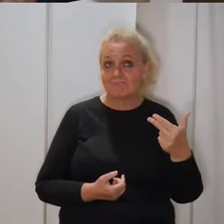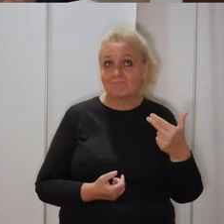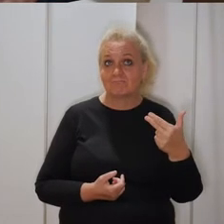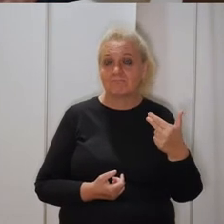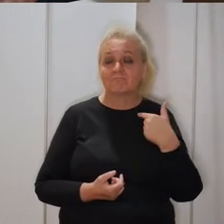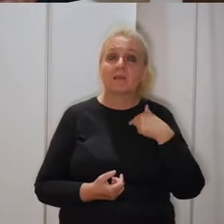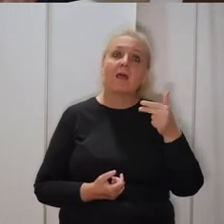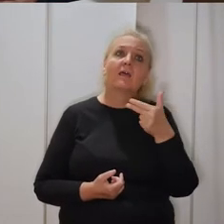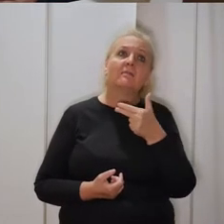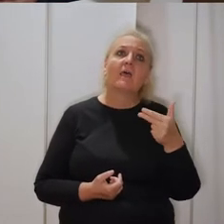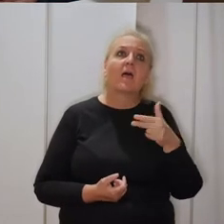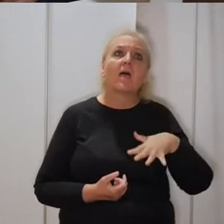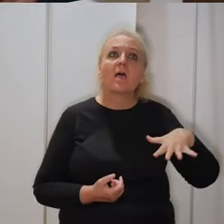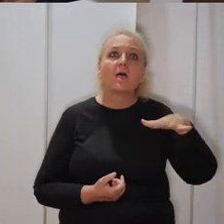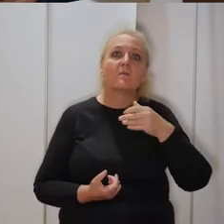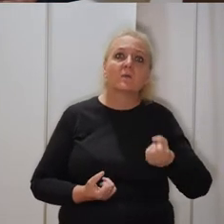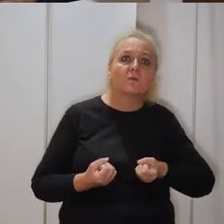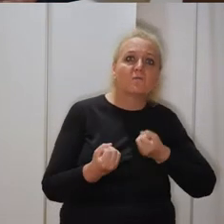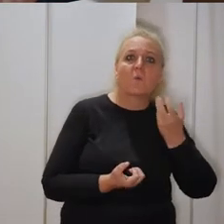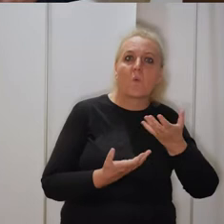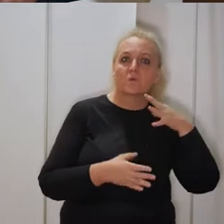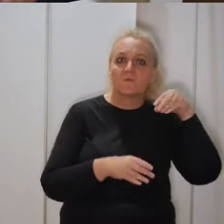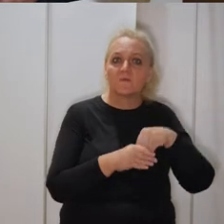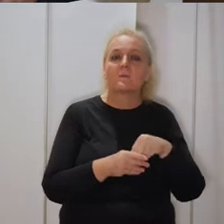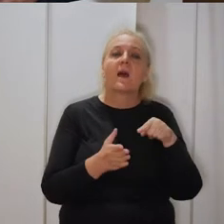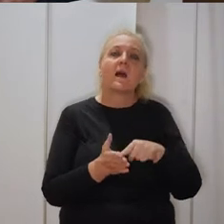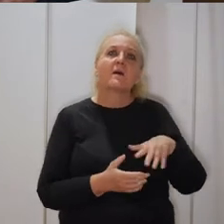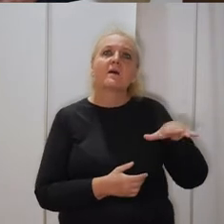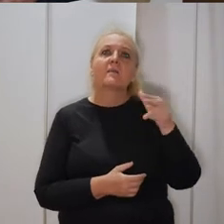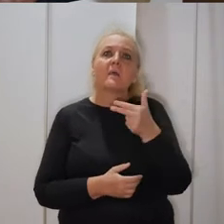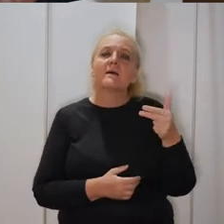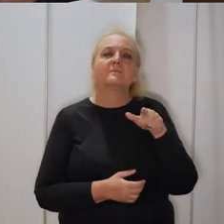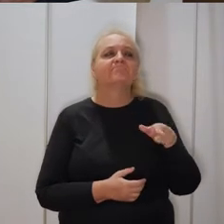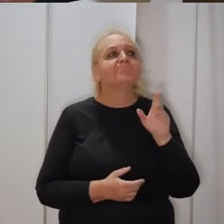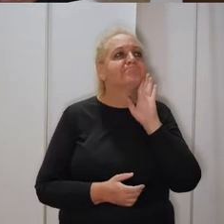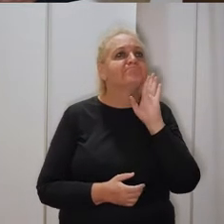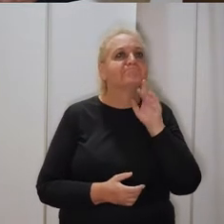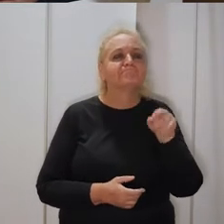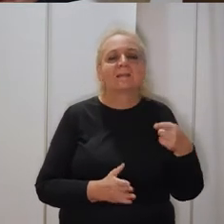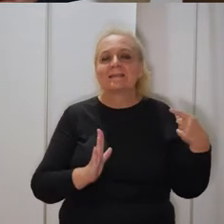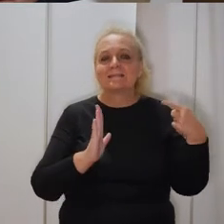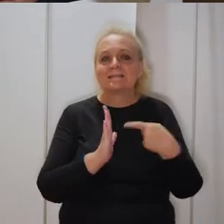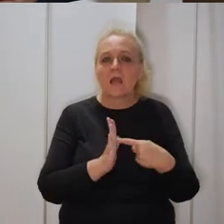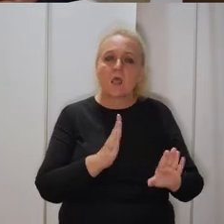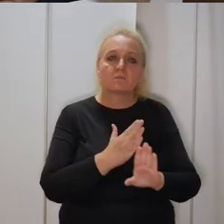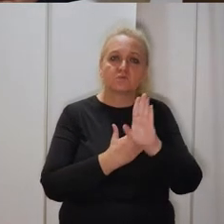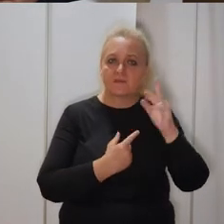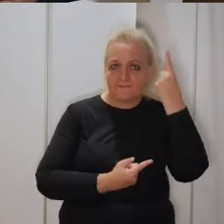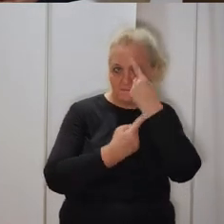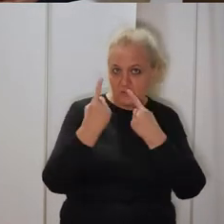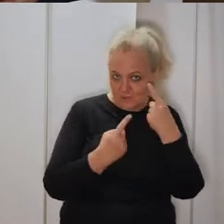jako dziedziną twórczości, ale też jako taką dziedziną, która ma na celu przedstawienie tej